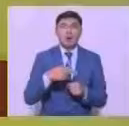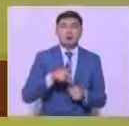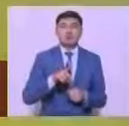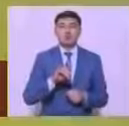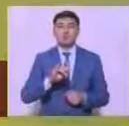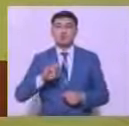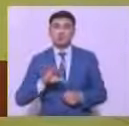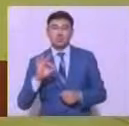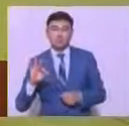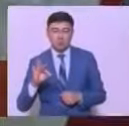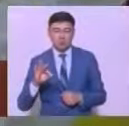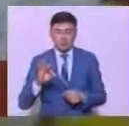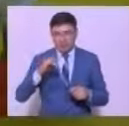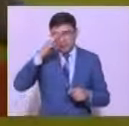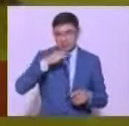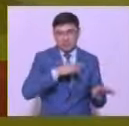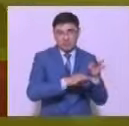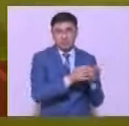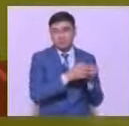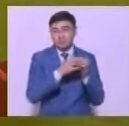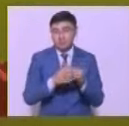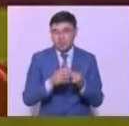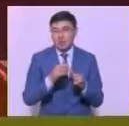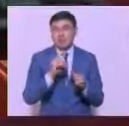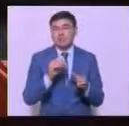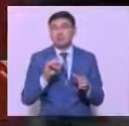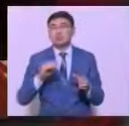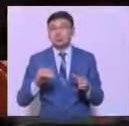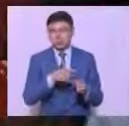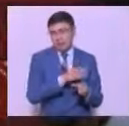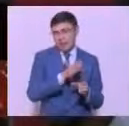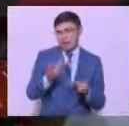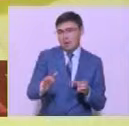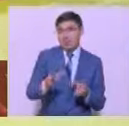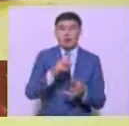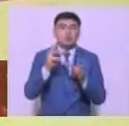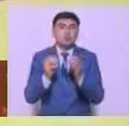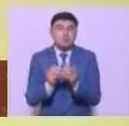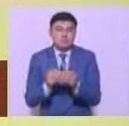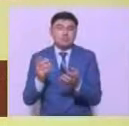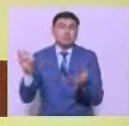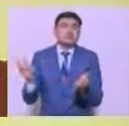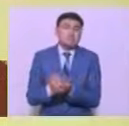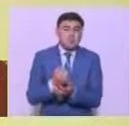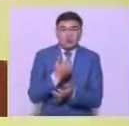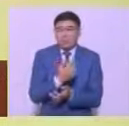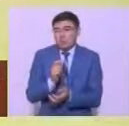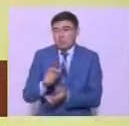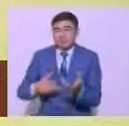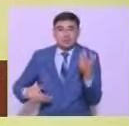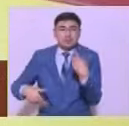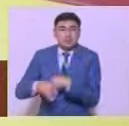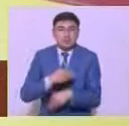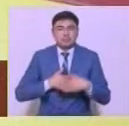құрамасы сапында Жандарбек Кенжин татамеге шықты. Ел атынан жалғыз барып жүлделі болған балуанға бапкерлері де ризашылығын